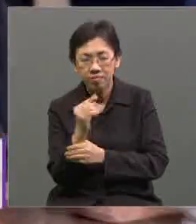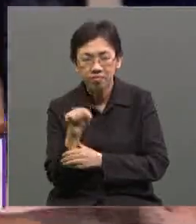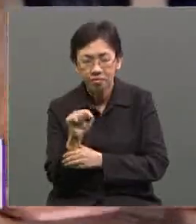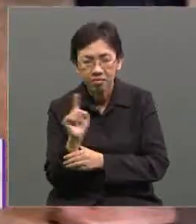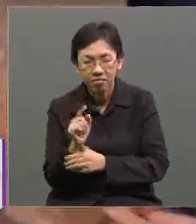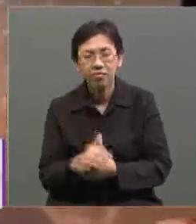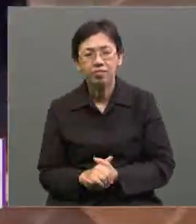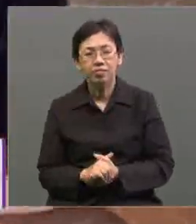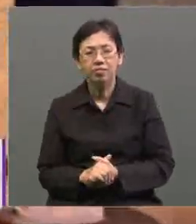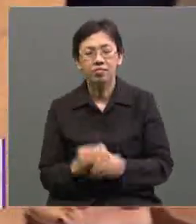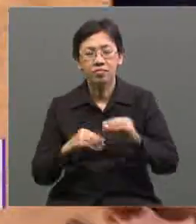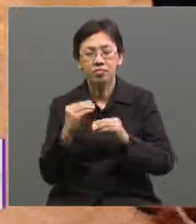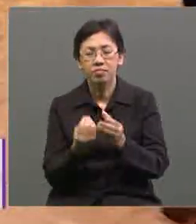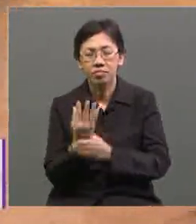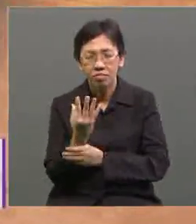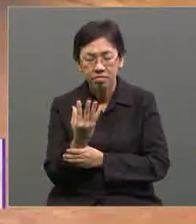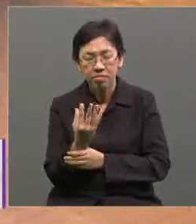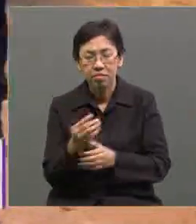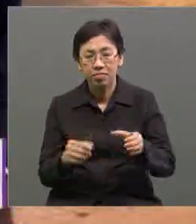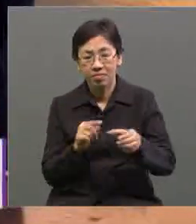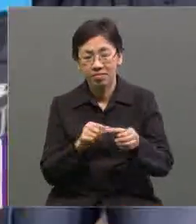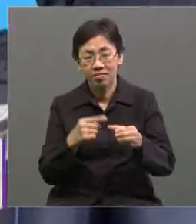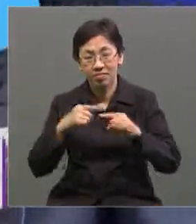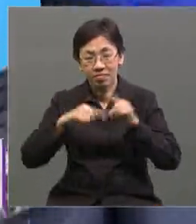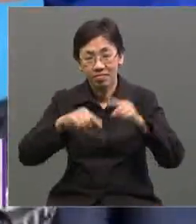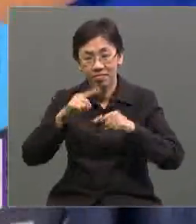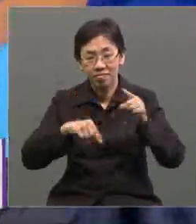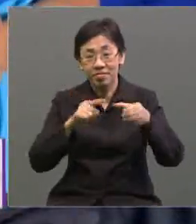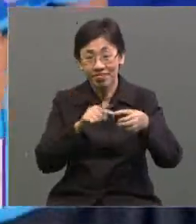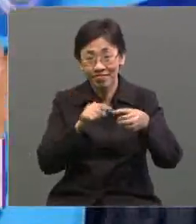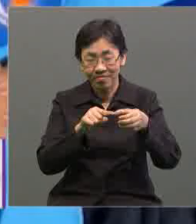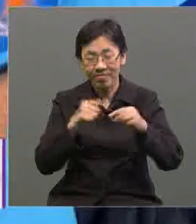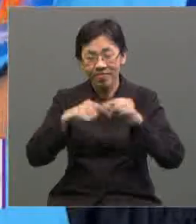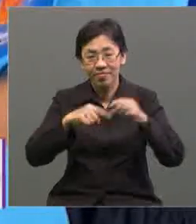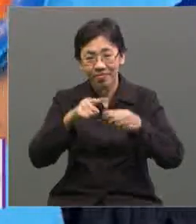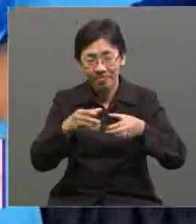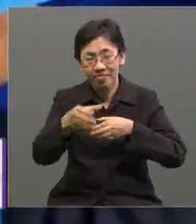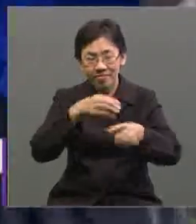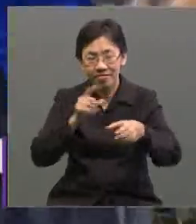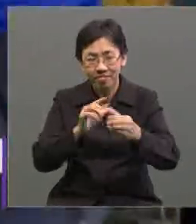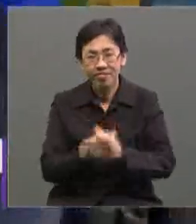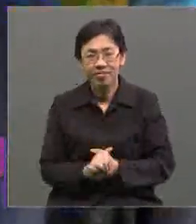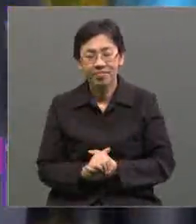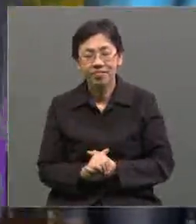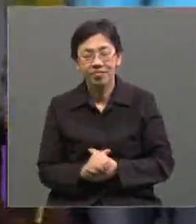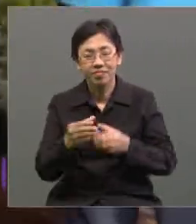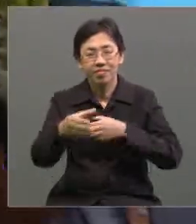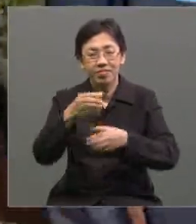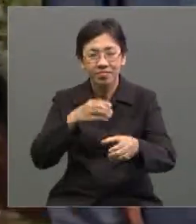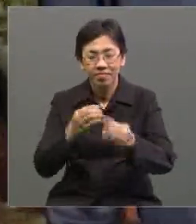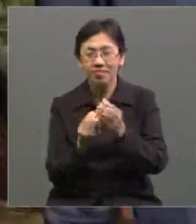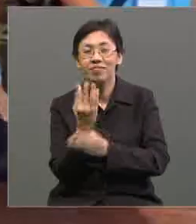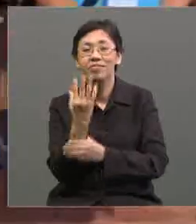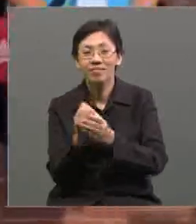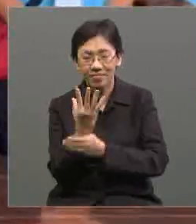ครงการแก้วกล้าเพื่อเธอนี้ก็คือนำแก้วพลาสติกนี่ค่ะเอาแก้วพลาสติกมาแลกกับอะไรที่เด็กๆถืออยู่แลกกับกล้